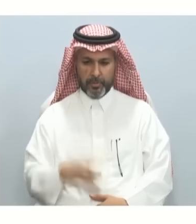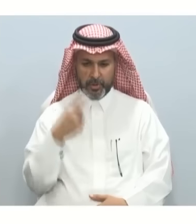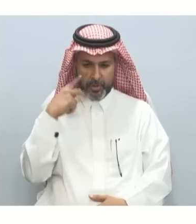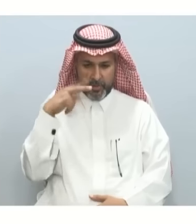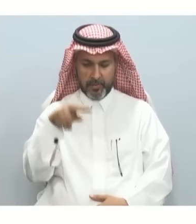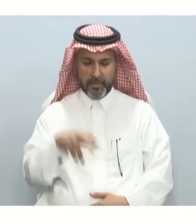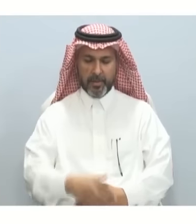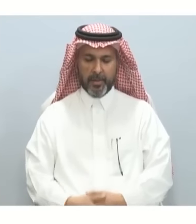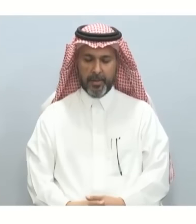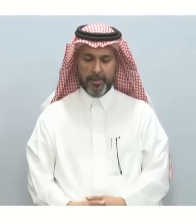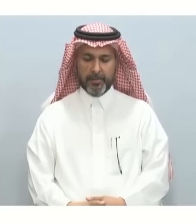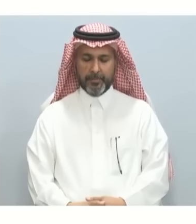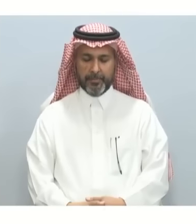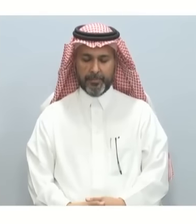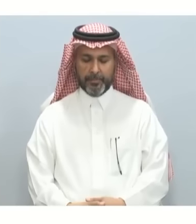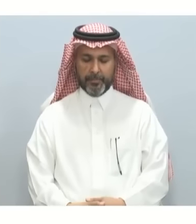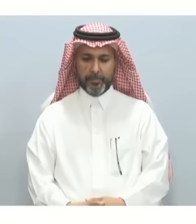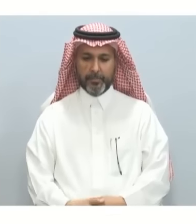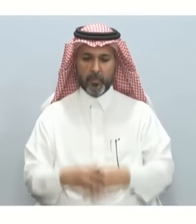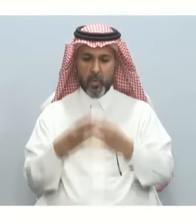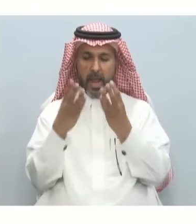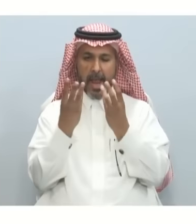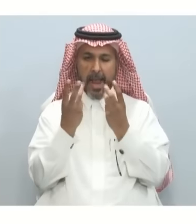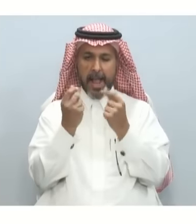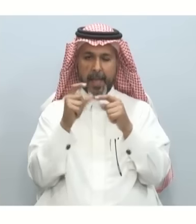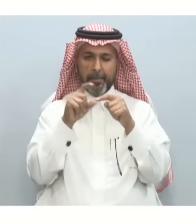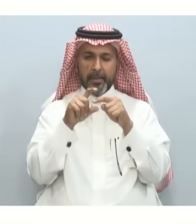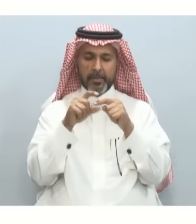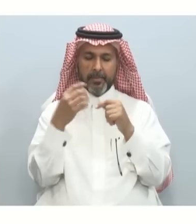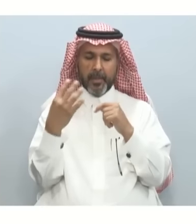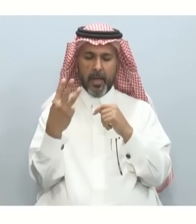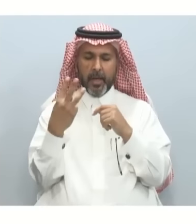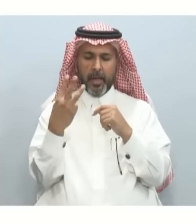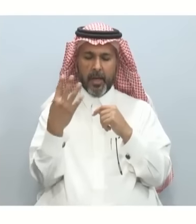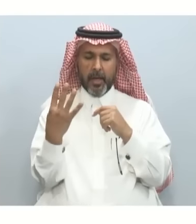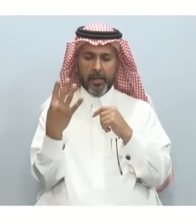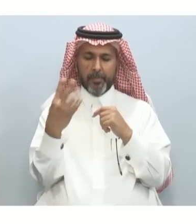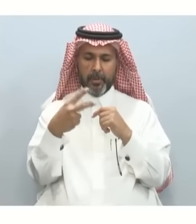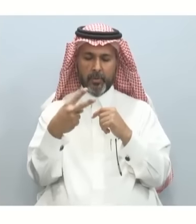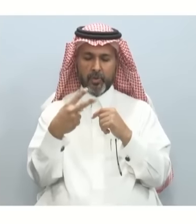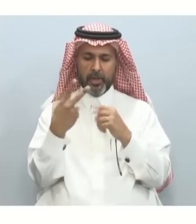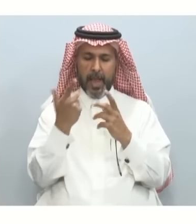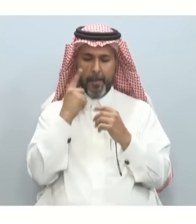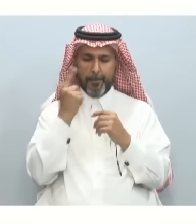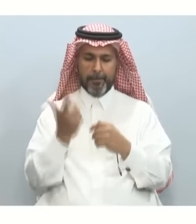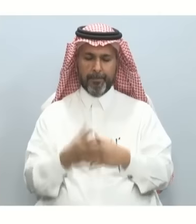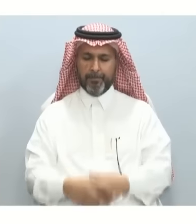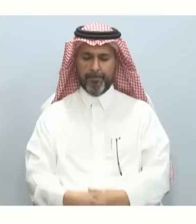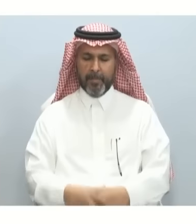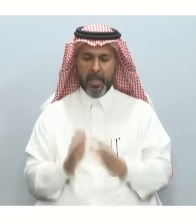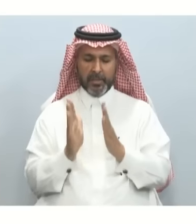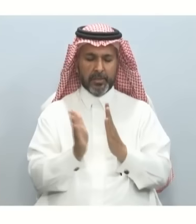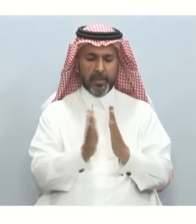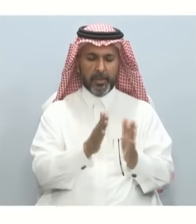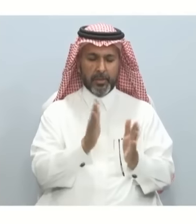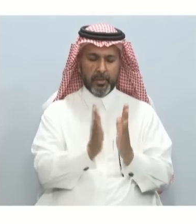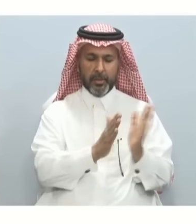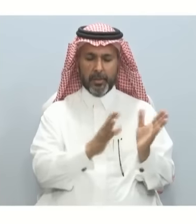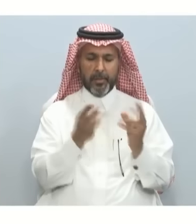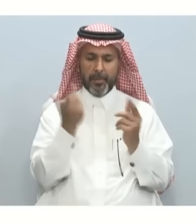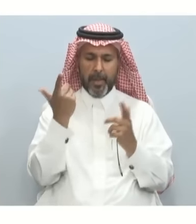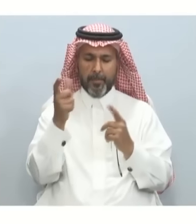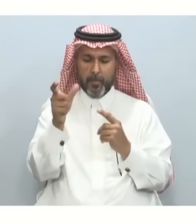واقع الحياه ايجاد القواسم مدرسه بكم طريقه استطيع المعلم ترتيب طاولات في غرفه الصف